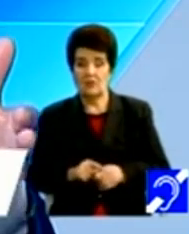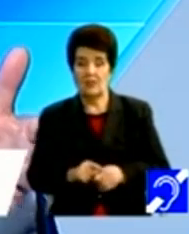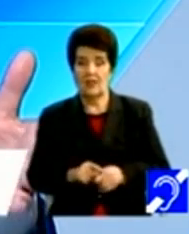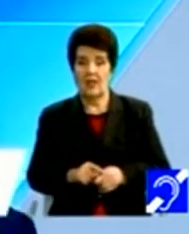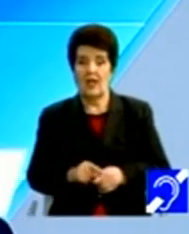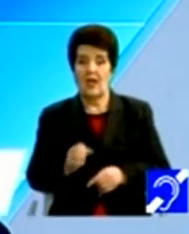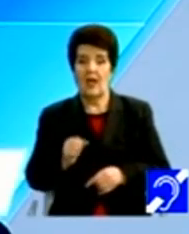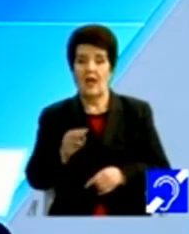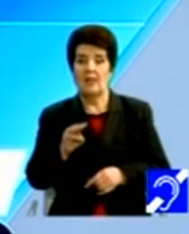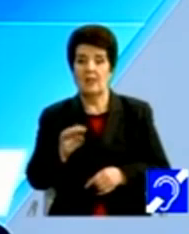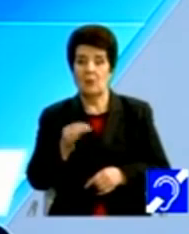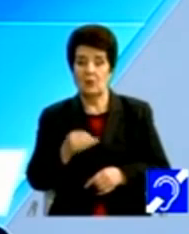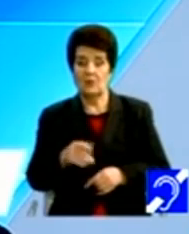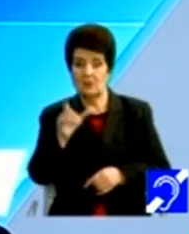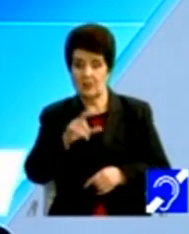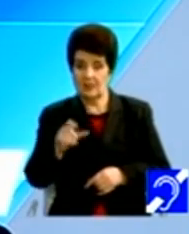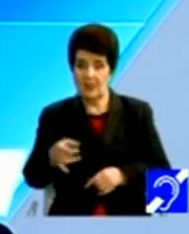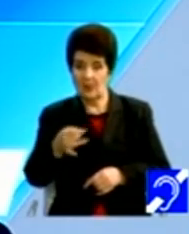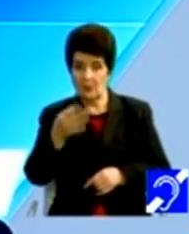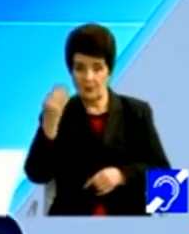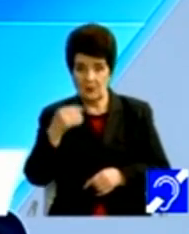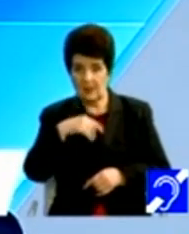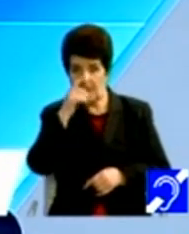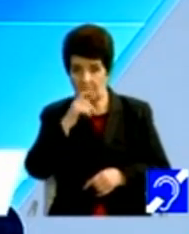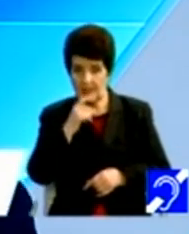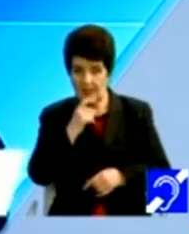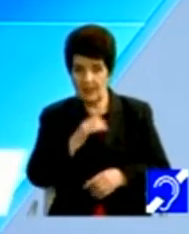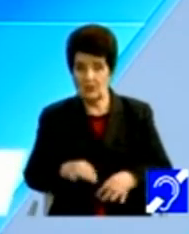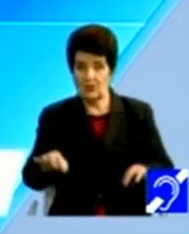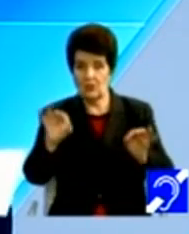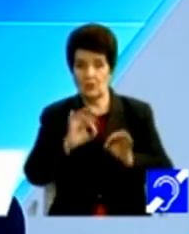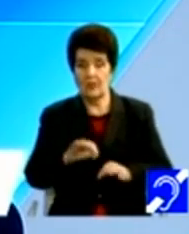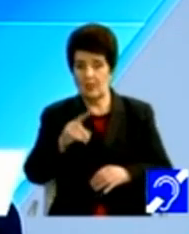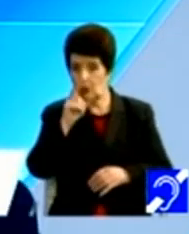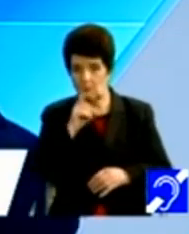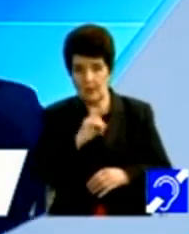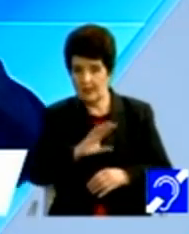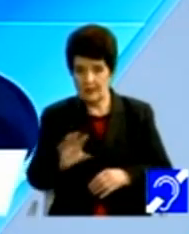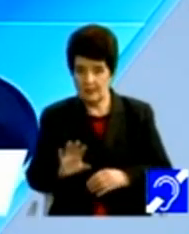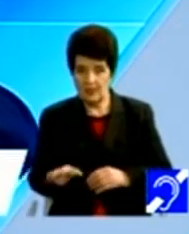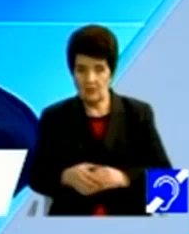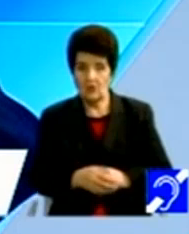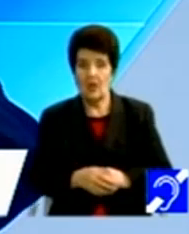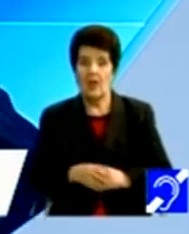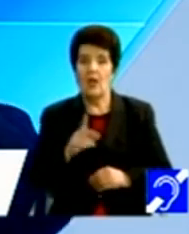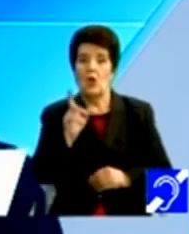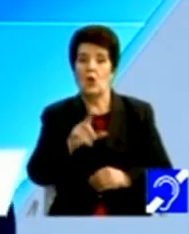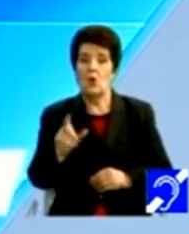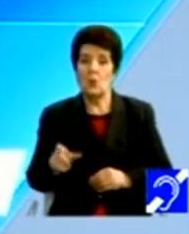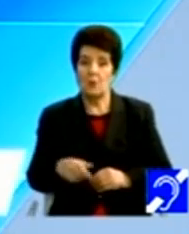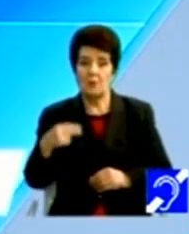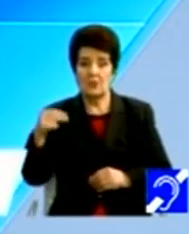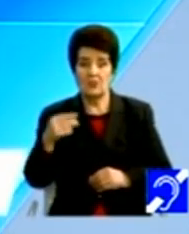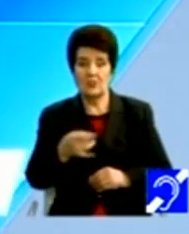Eu, ca cetățean al Republicii Moldova, n-am înțeles și nu voi înțelege niciodată de ce lunea